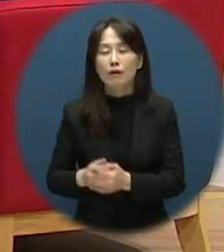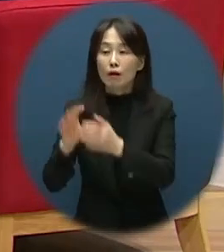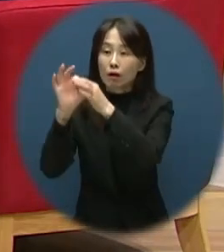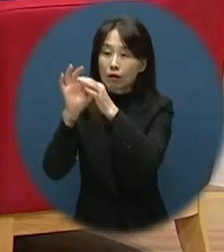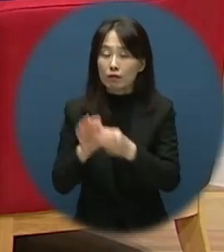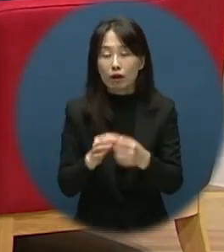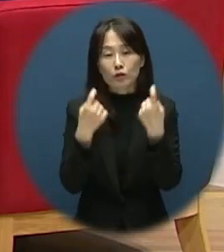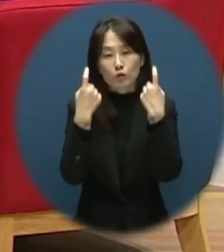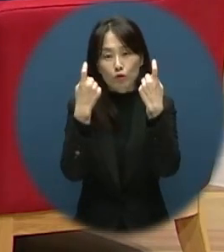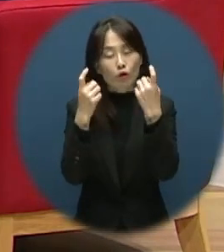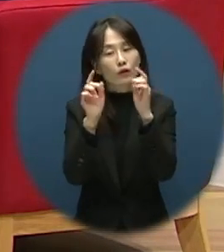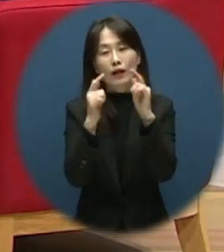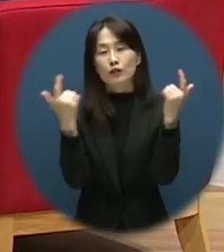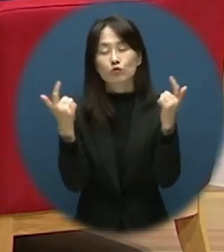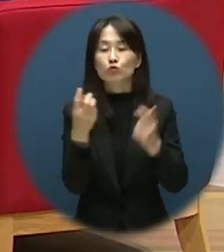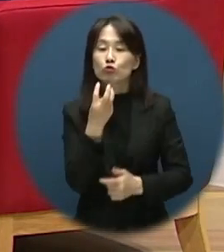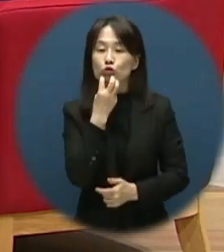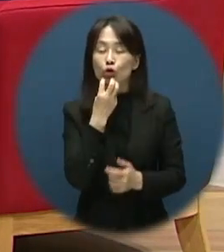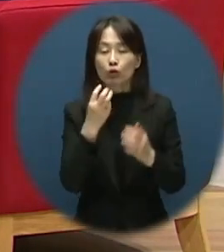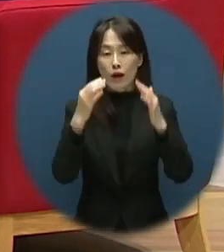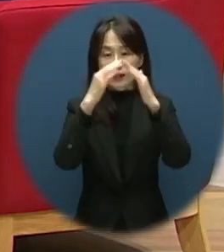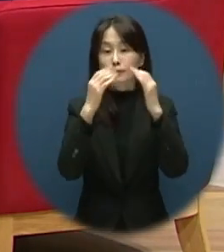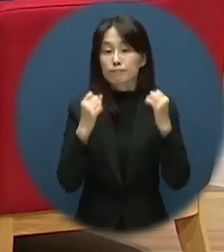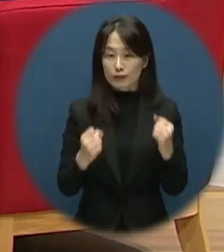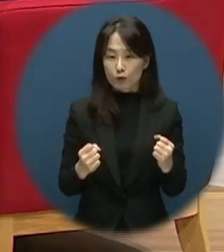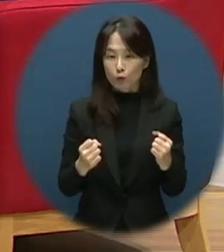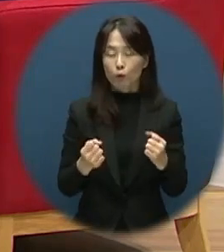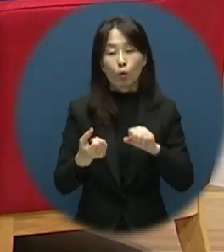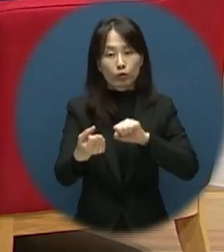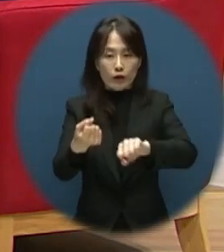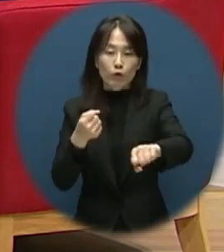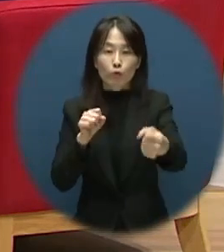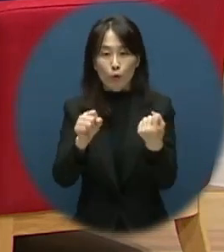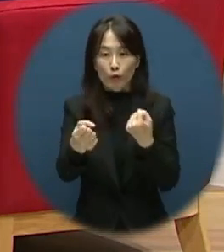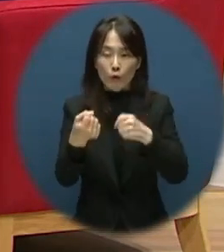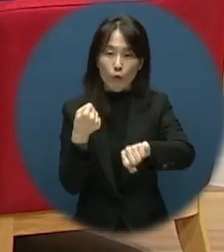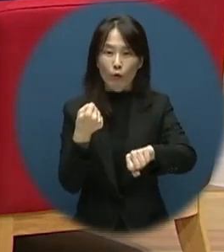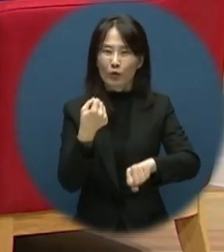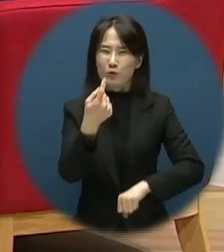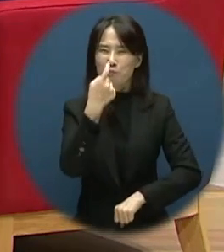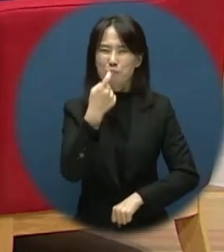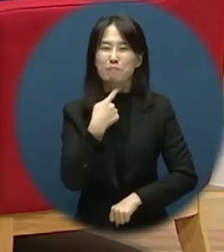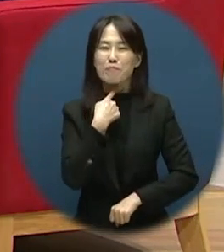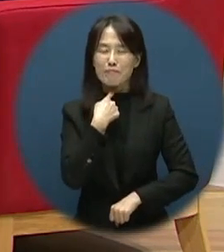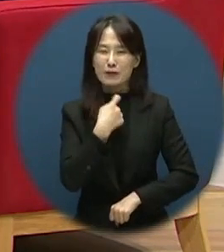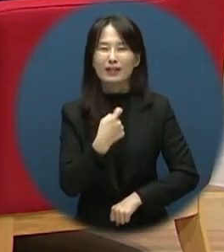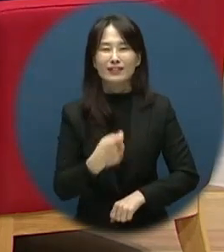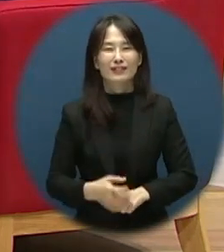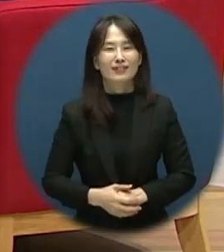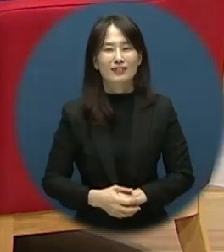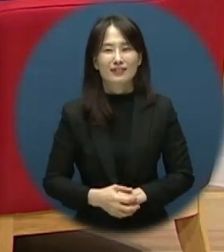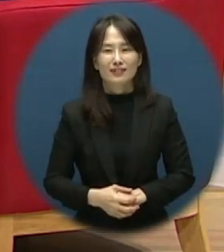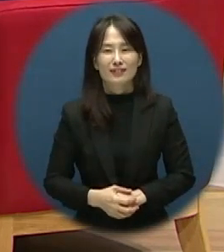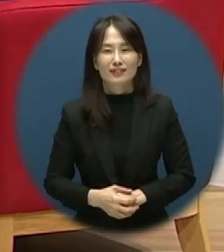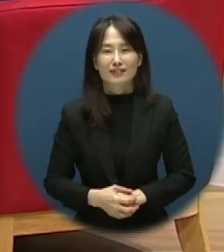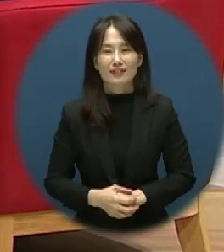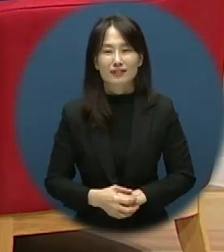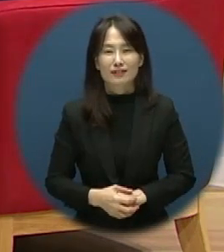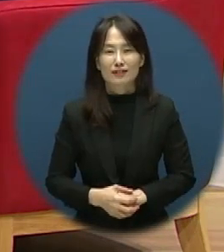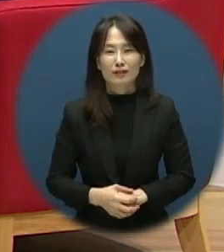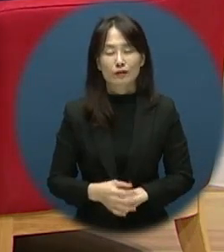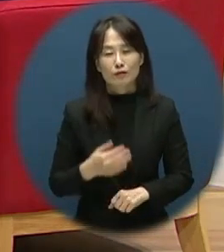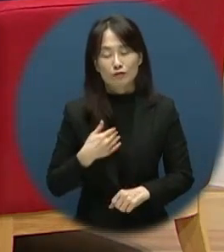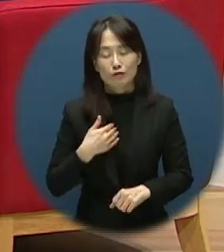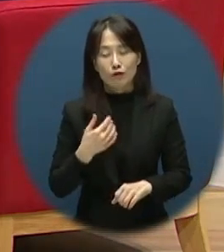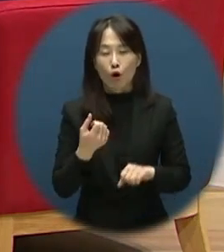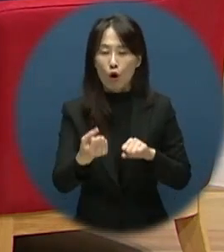아니고 서울에 주로 있으면서 그다음 뭐 태권도 좀 했어요. 태권도를 배웠어요. 네, 좀 배웠어요. 뭐 어차피 무술 좀